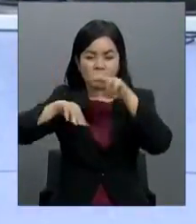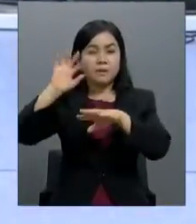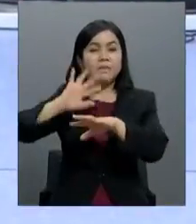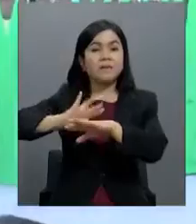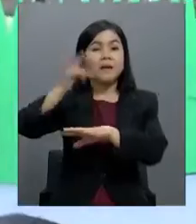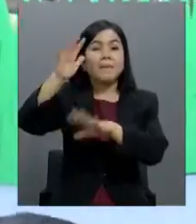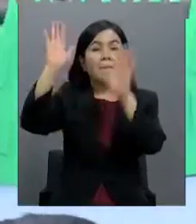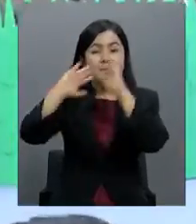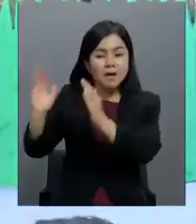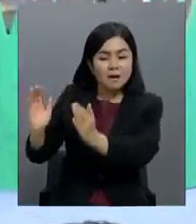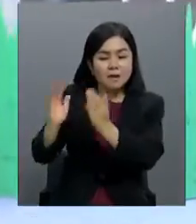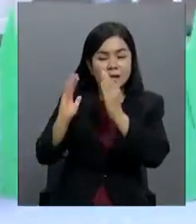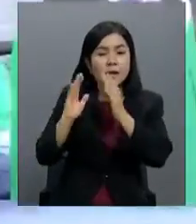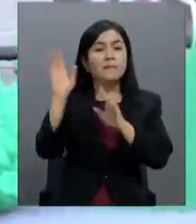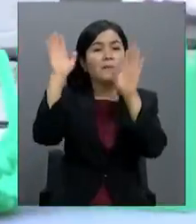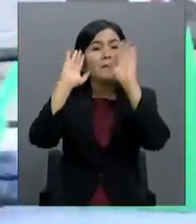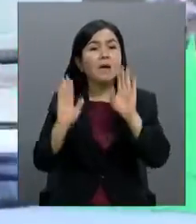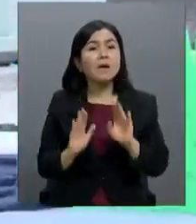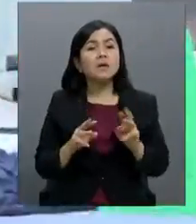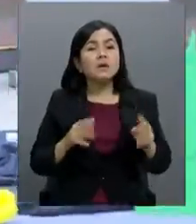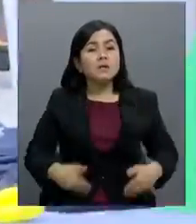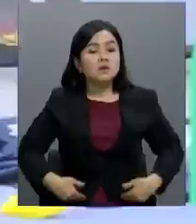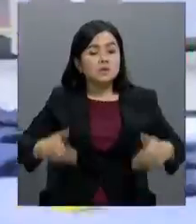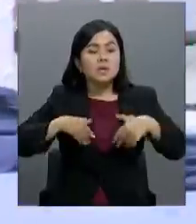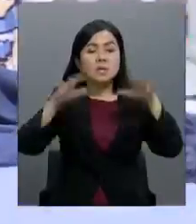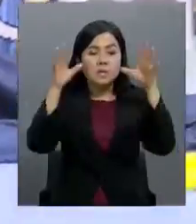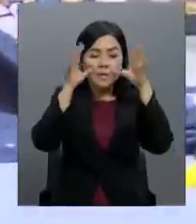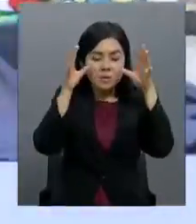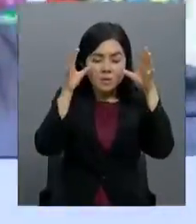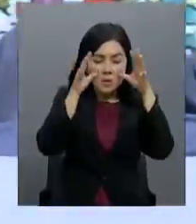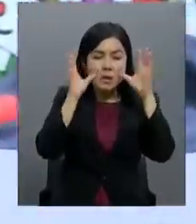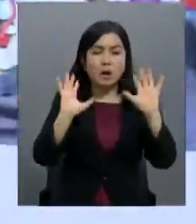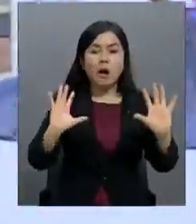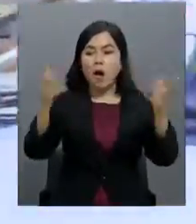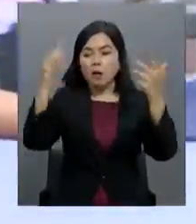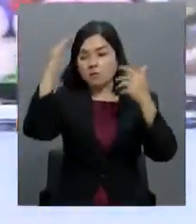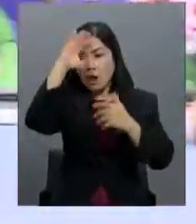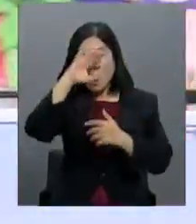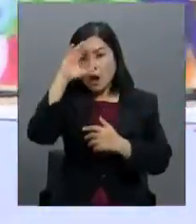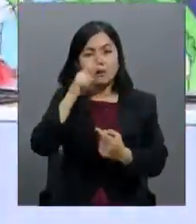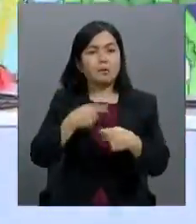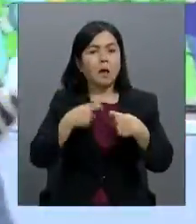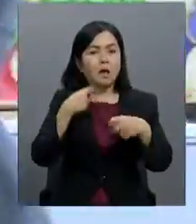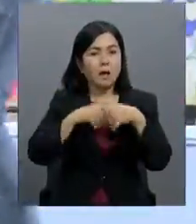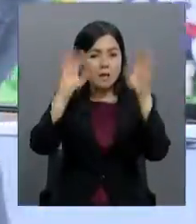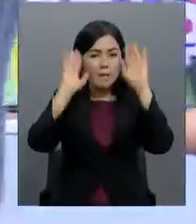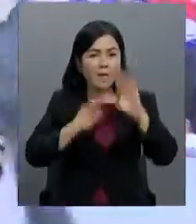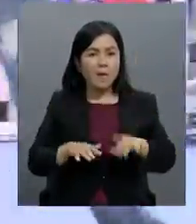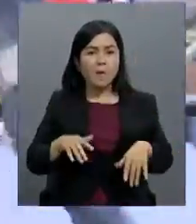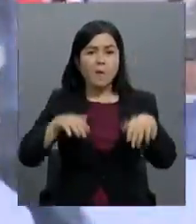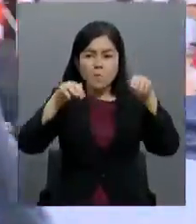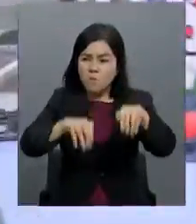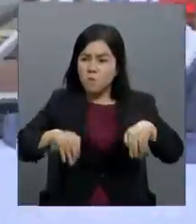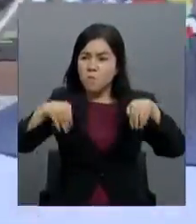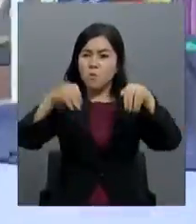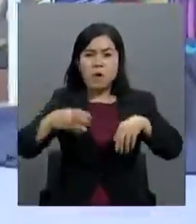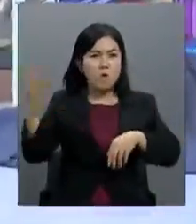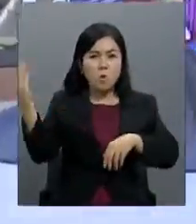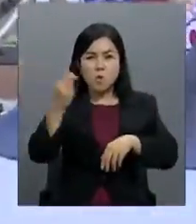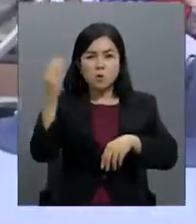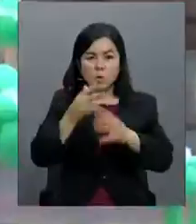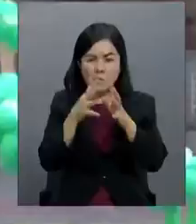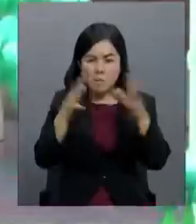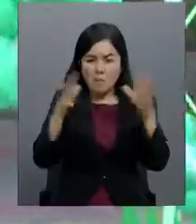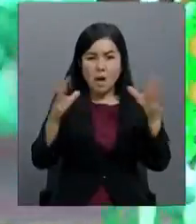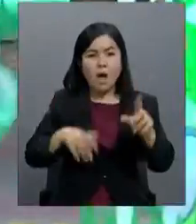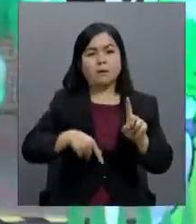บพฤติกรรมแสดงวิถีชีวิตของชีต้าสัตว์ใกล้สูญพันธุ์เมื่อนักล่าที่วิ่งเร็วที่สุดในโลกเคยมีจำนวนมากถึง 100,000